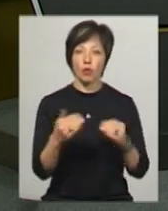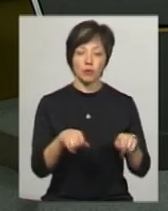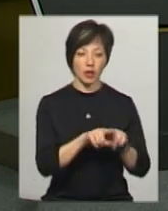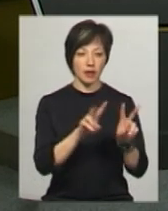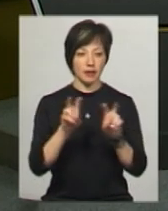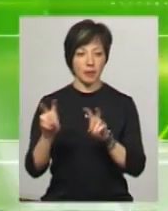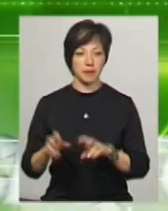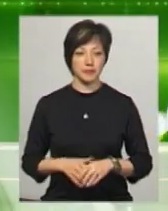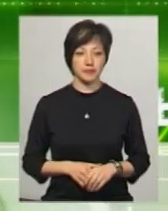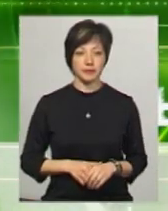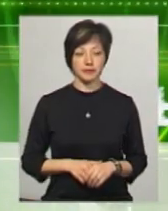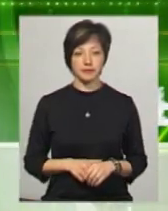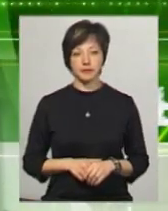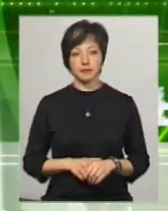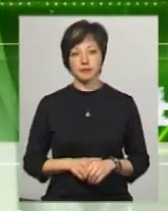теми.